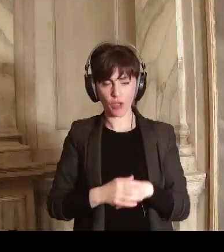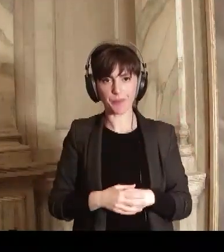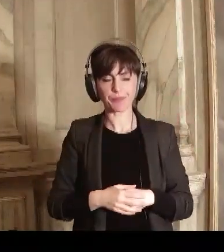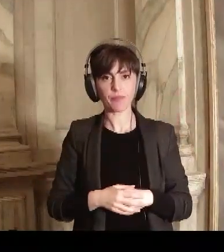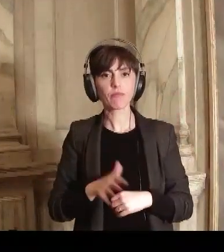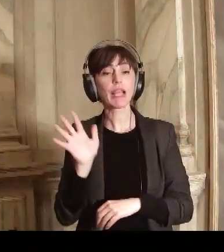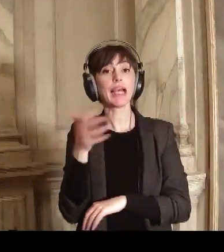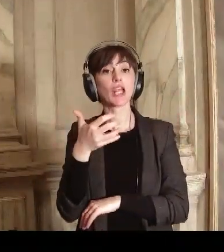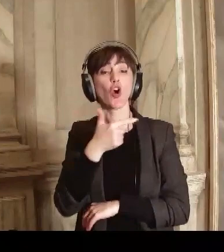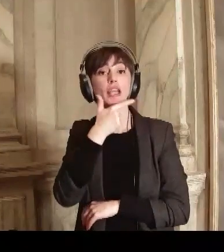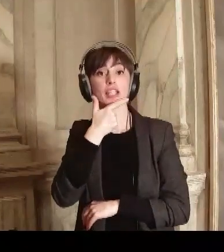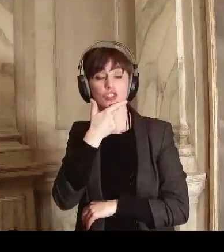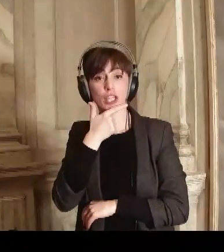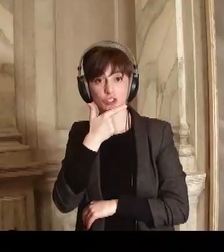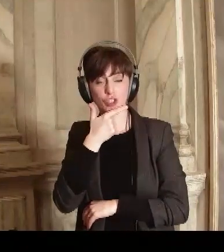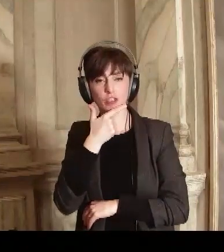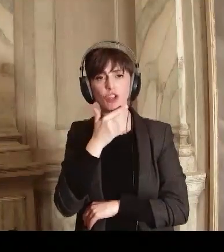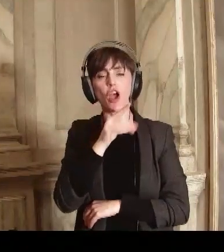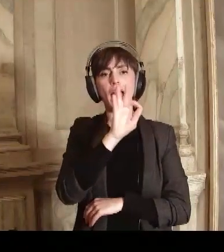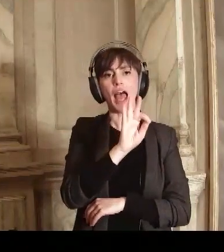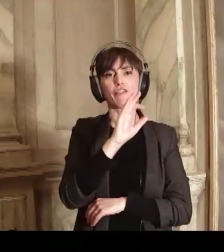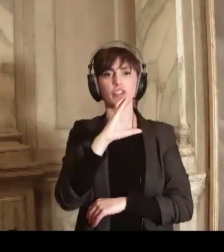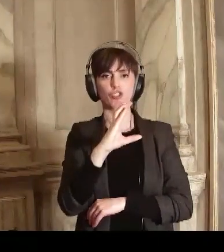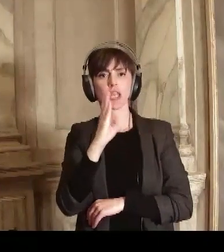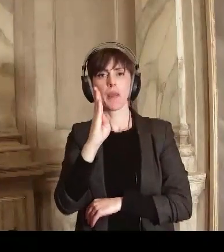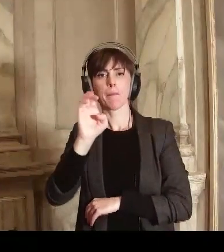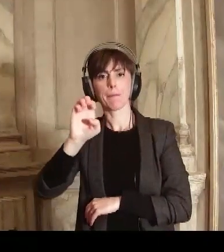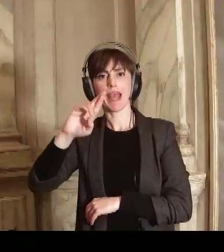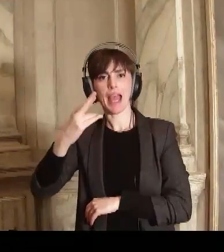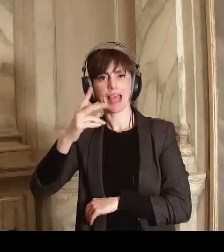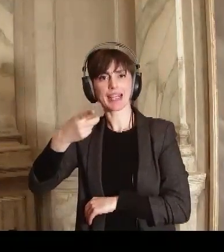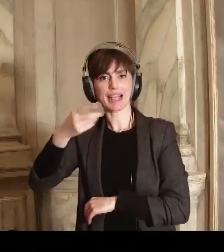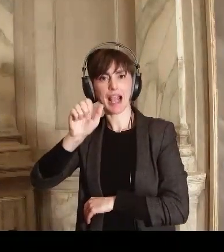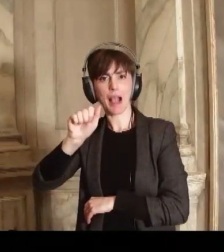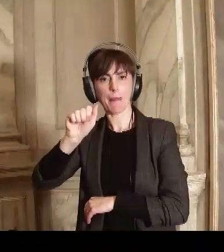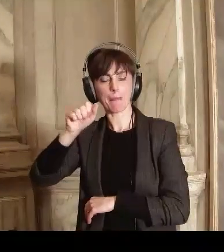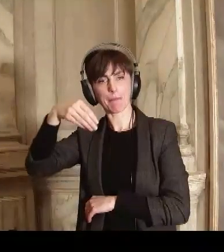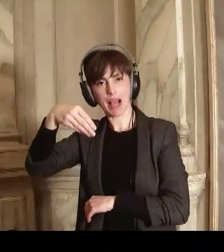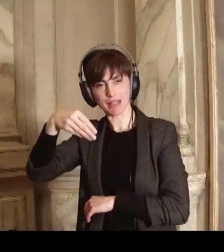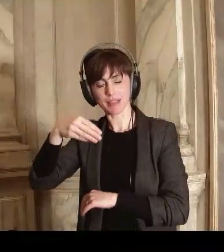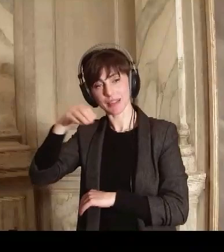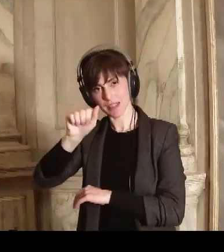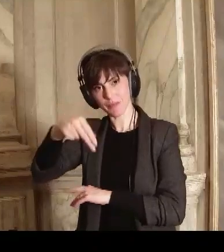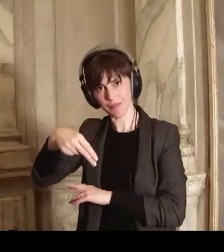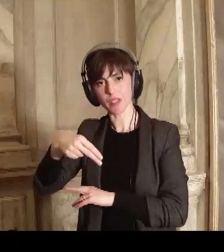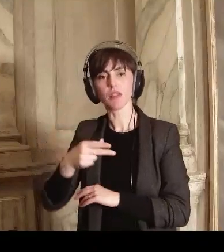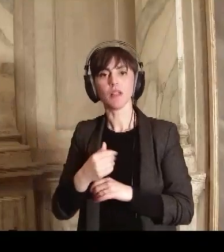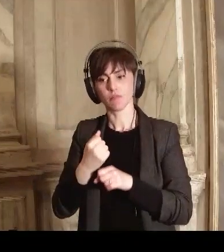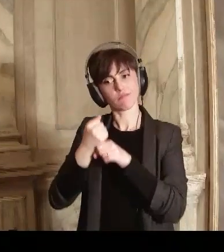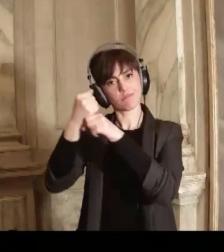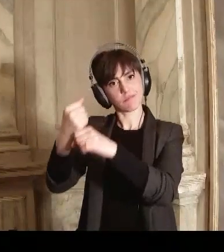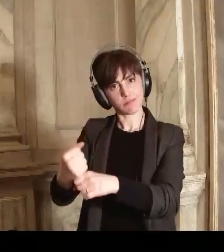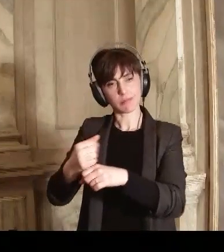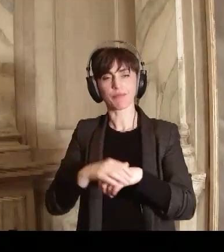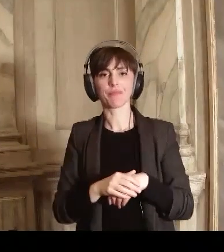attribuito all'ensemble fiammingo F.C. Bergman, che con il loro linguaggio anarchico intriso di estetica pittorica, danza,